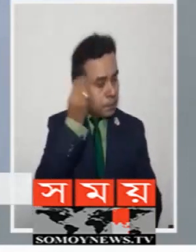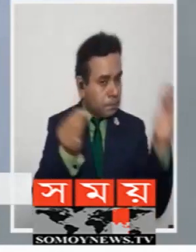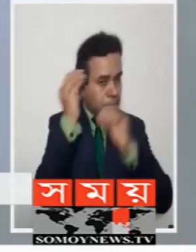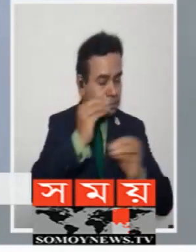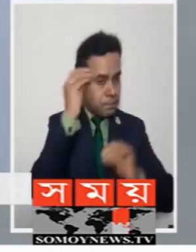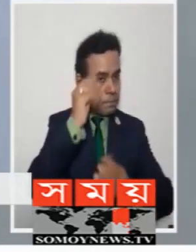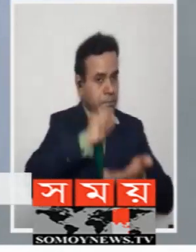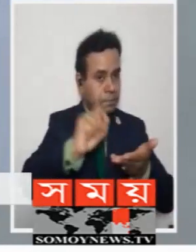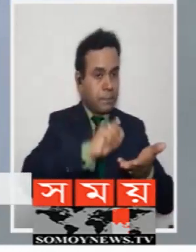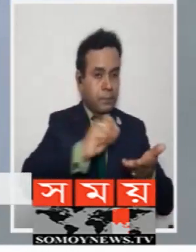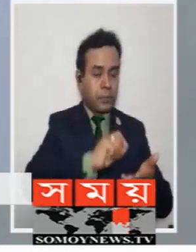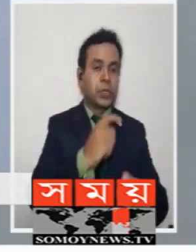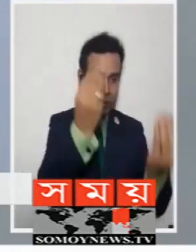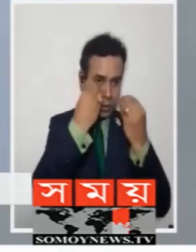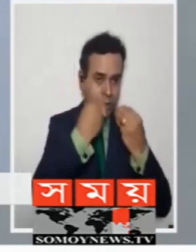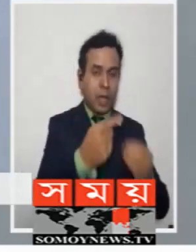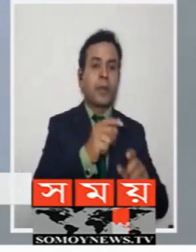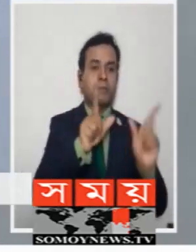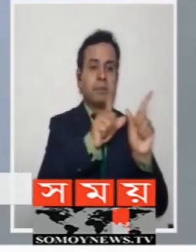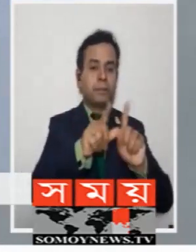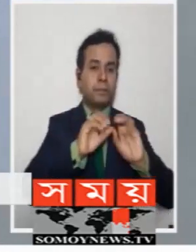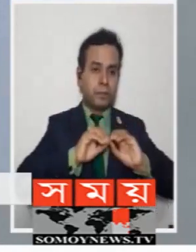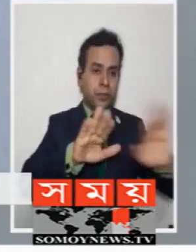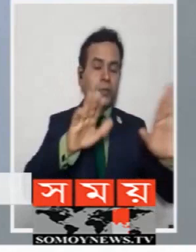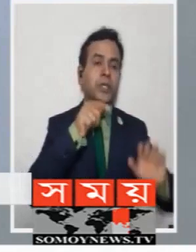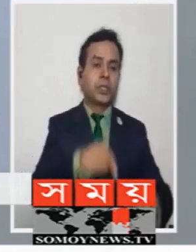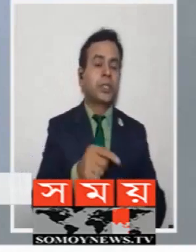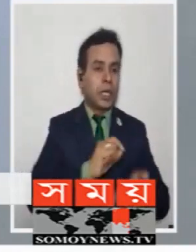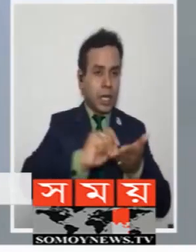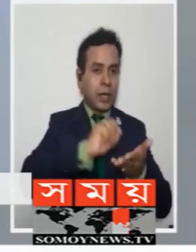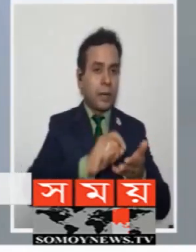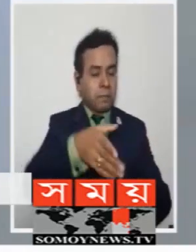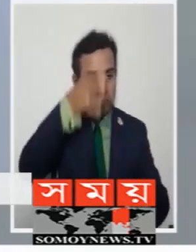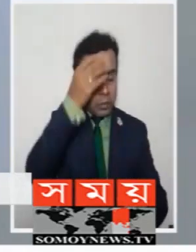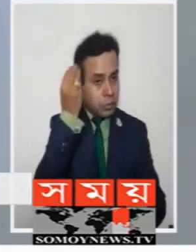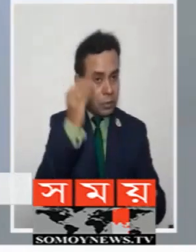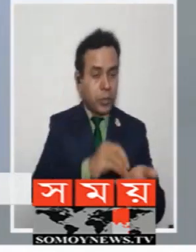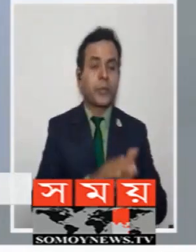তৈরি করে। এবং এই গাইডলাইনগুলো আমাদের স্বাস্থ্য অধিদপ্তরের যে ওয়েবসাইট আছে